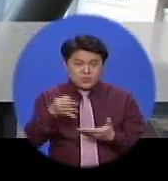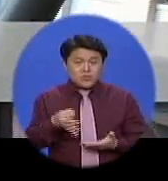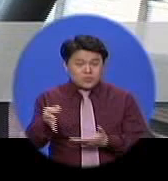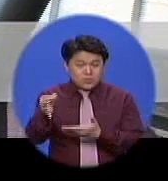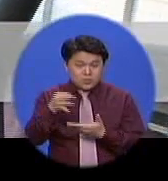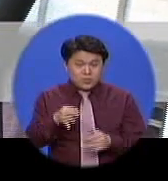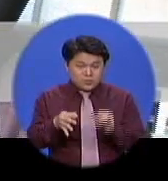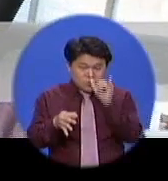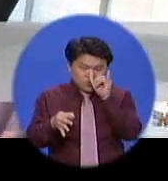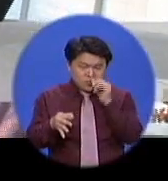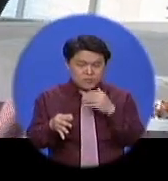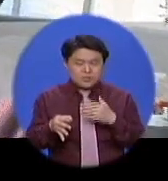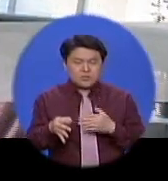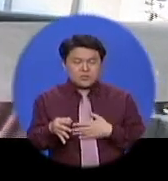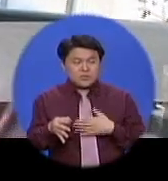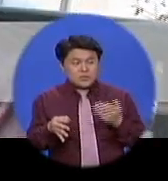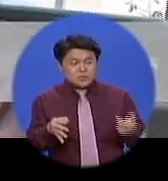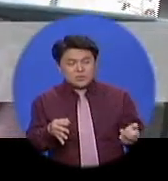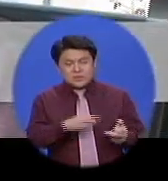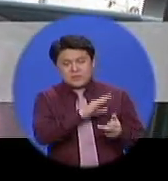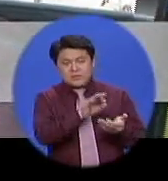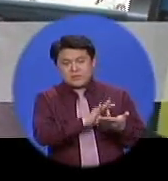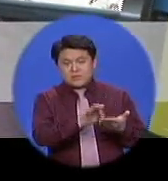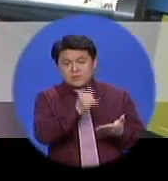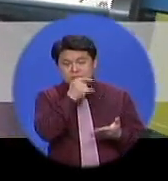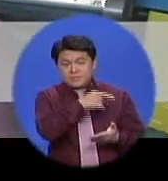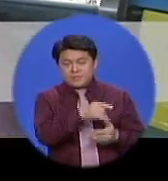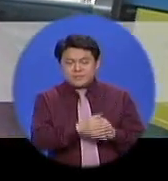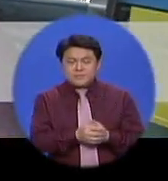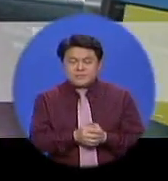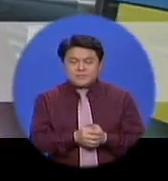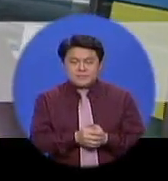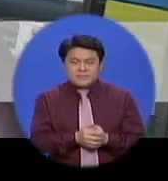나와요. 그래서 동생이 다 쓰고 있지만